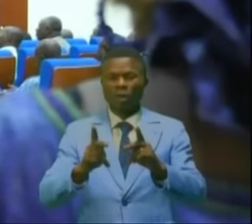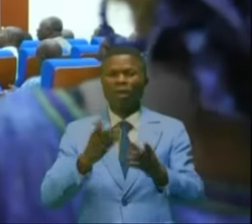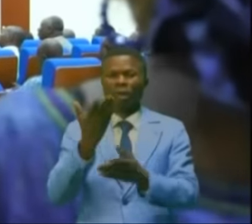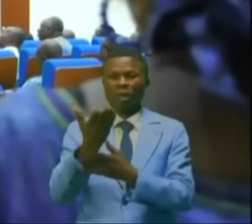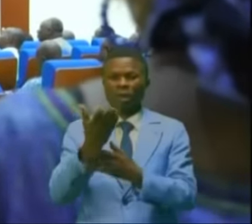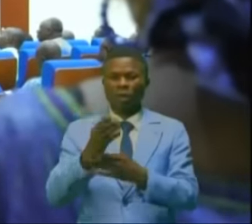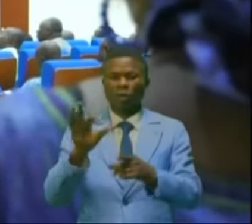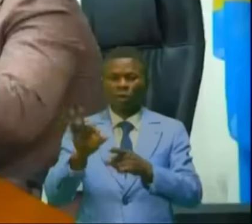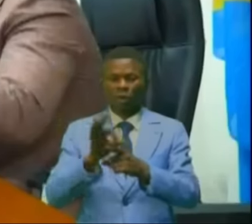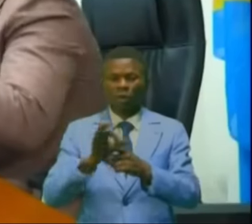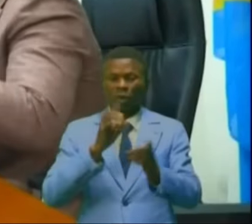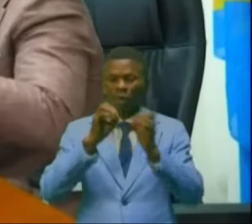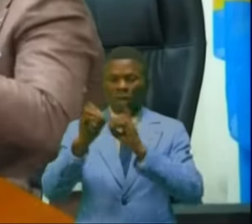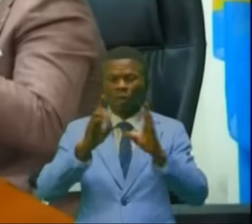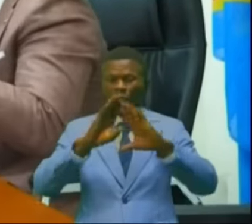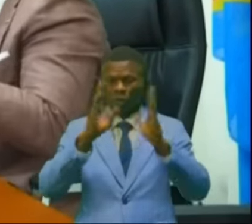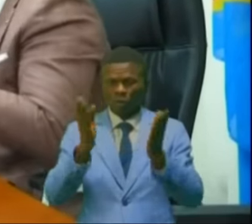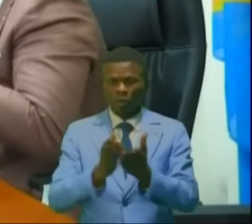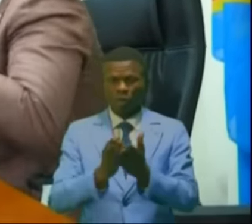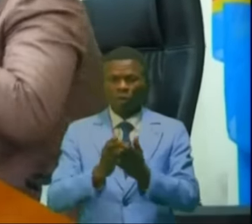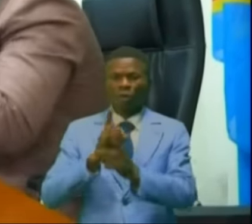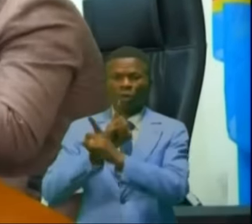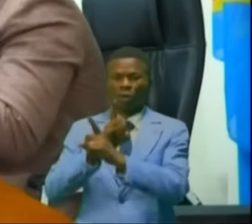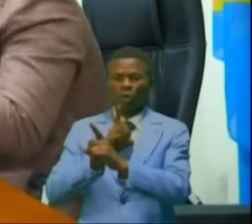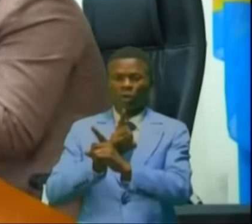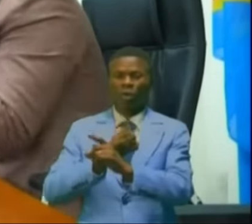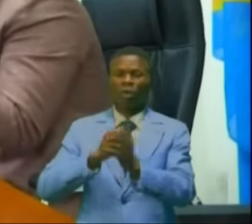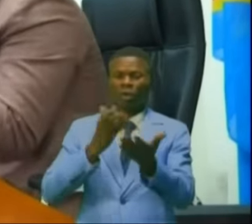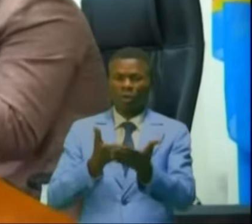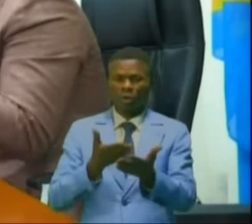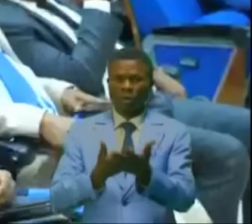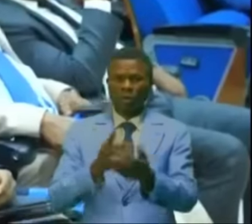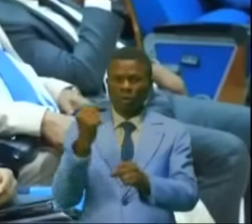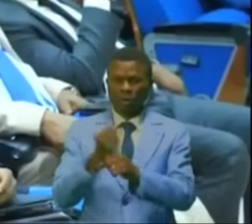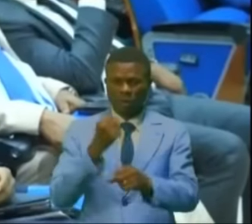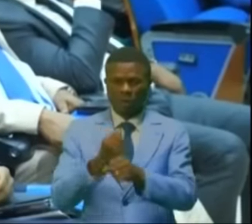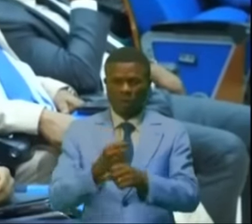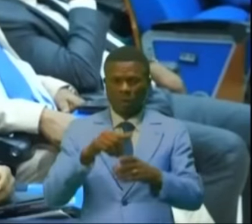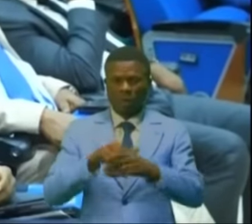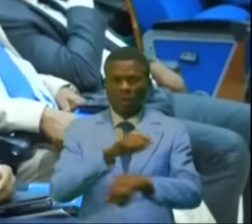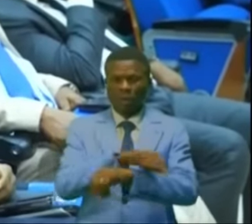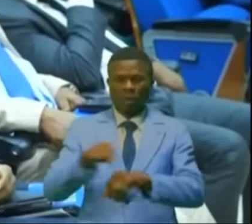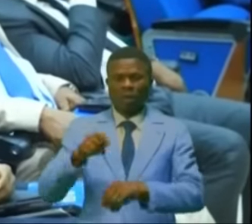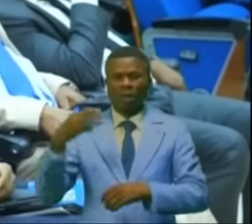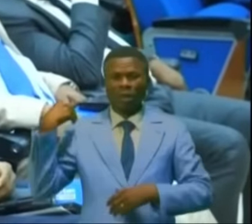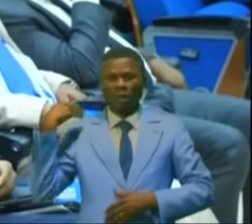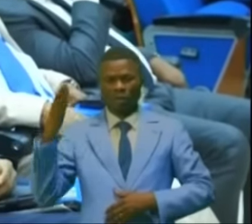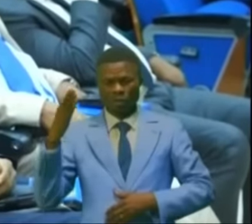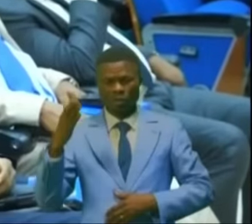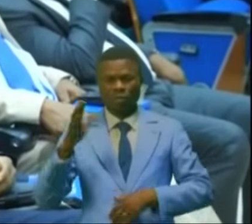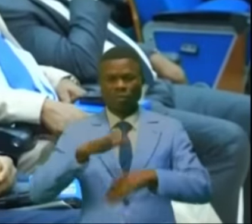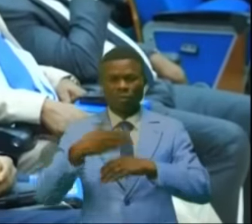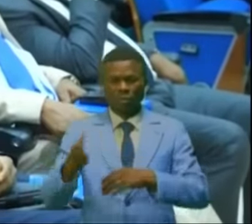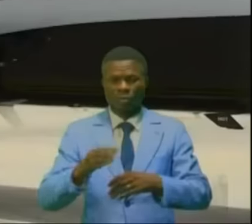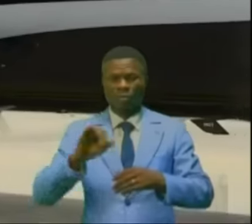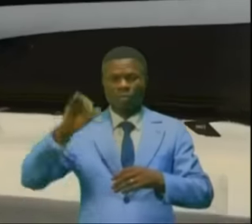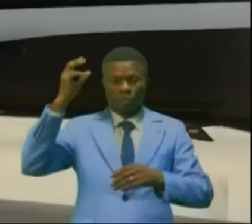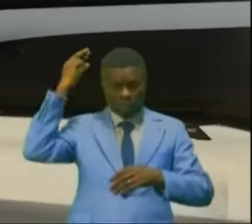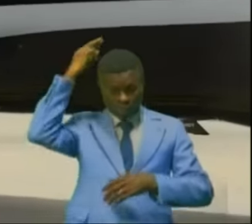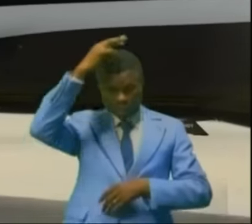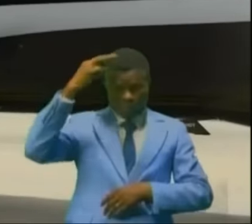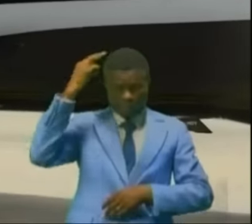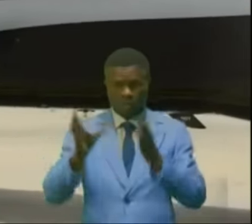cadre permanent de dialogue avec toutes les délégations syndicales œuvrant au sein de l'administration publique. Enfin, Jean-Pierre Bemba